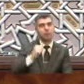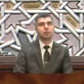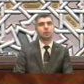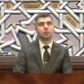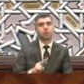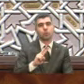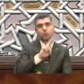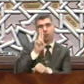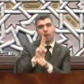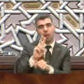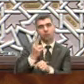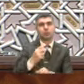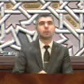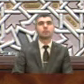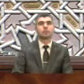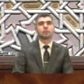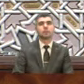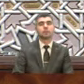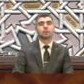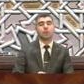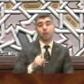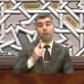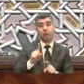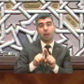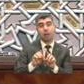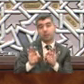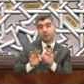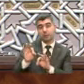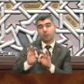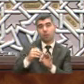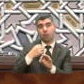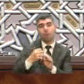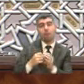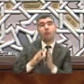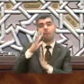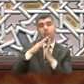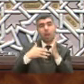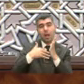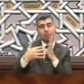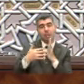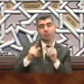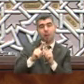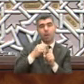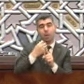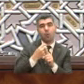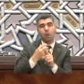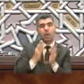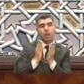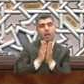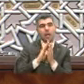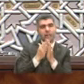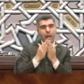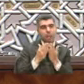سؤالين. أولهما عن المساطر المعتمدة للاستفادة من برنامج تيسير للسيدات والسادة